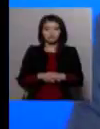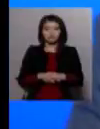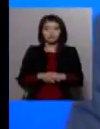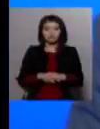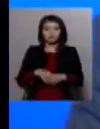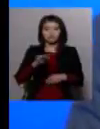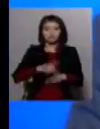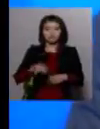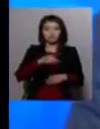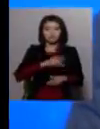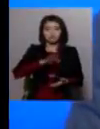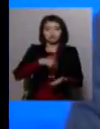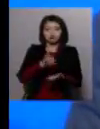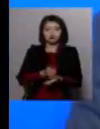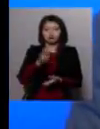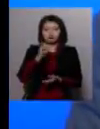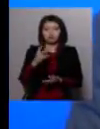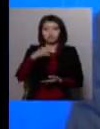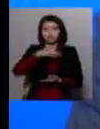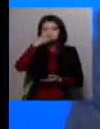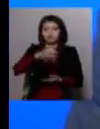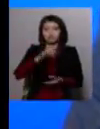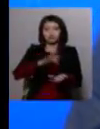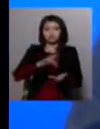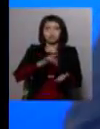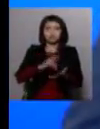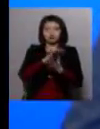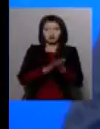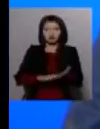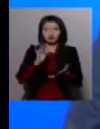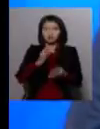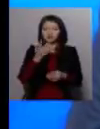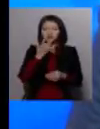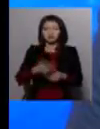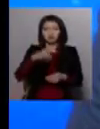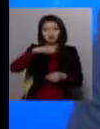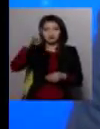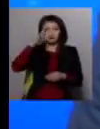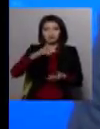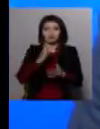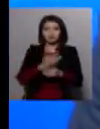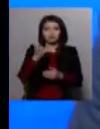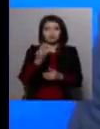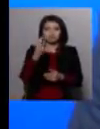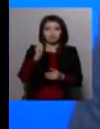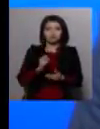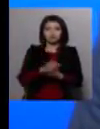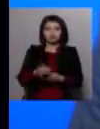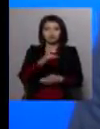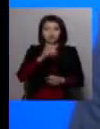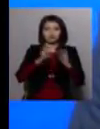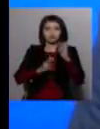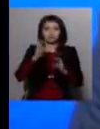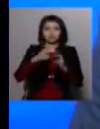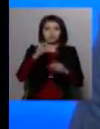Аймақ басшысы Болат Бақауовтың Башқұртстандағы іссапары жалғасуда. Оның аясында қазақстандық делегация Уфадағы мұнай өңдеу зауытында болып, саладағы